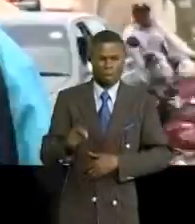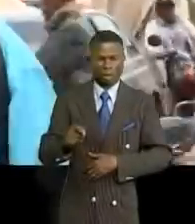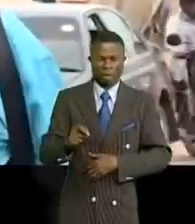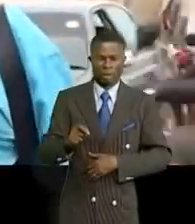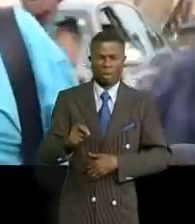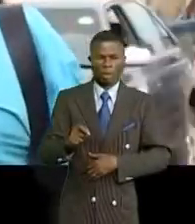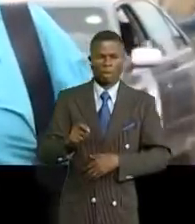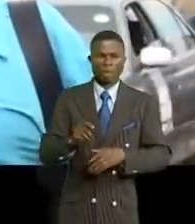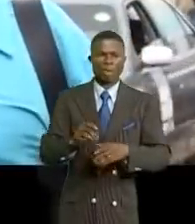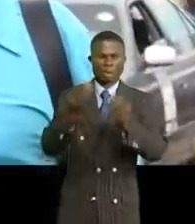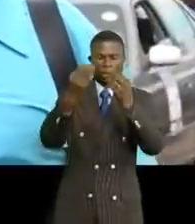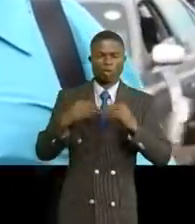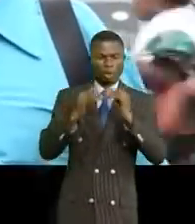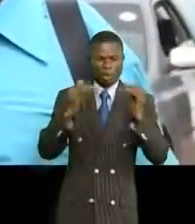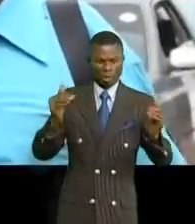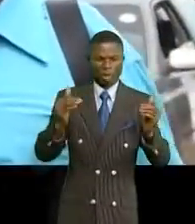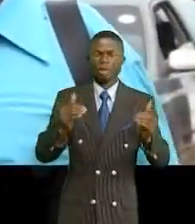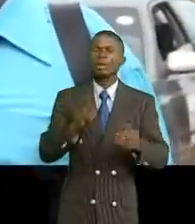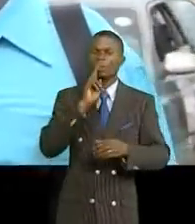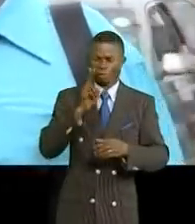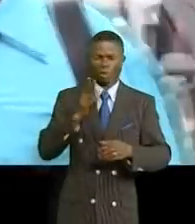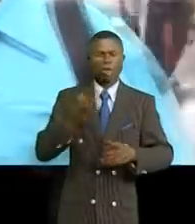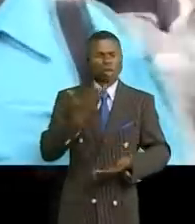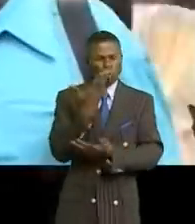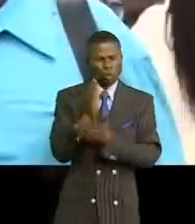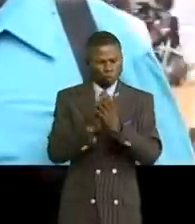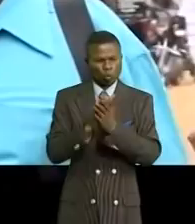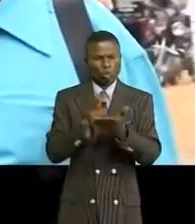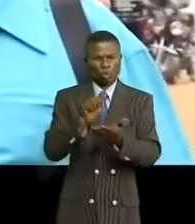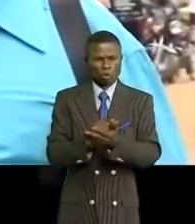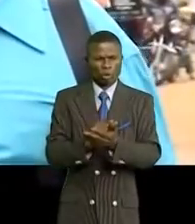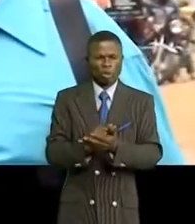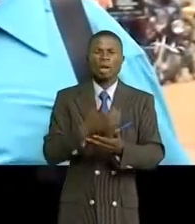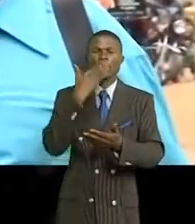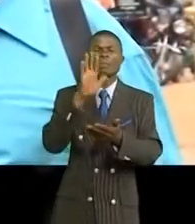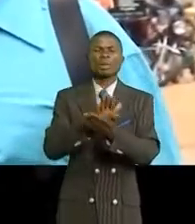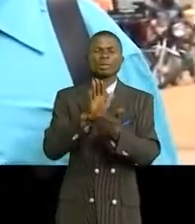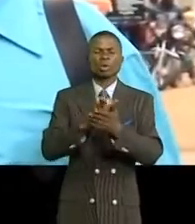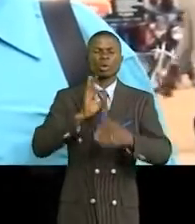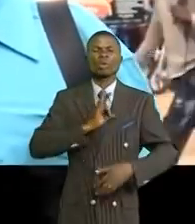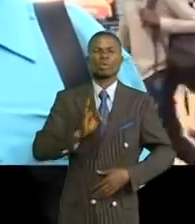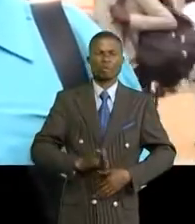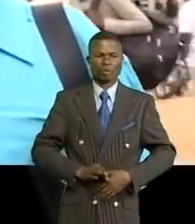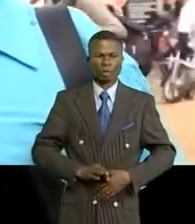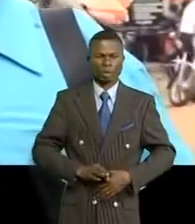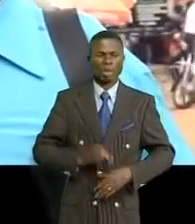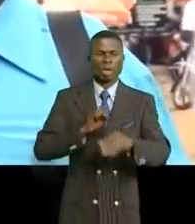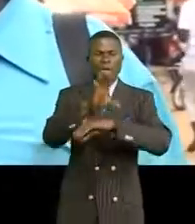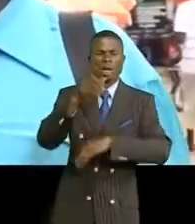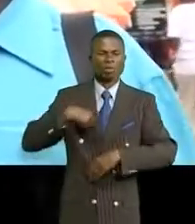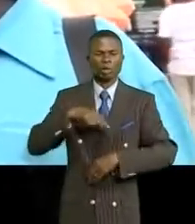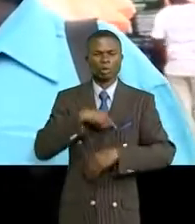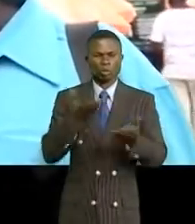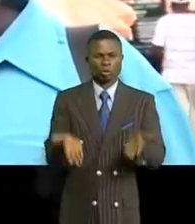nous ramener la paix en trois cd souhait de tout le monde on est déçus certes l'état pourra voir et pour nous avoir envoyé